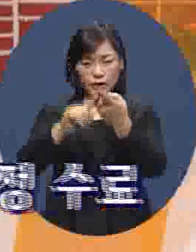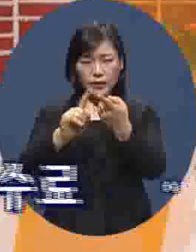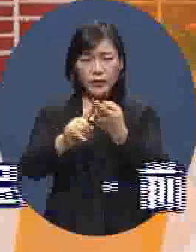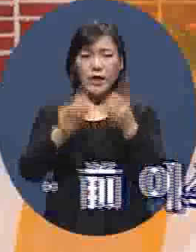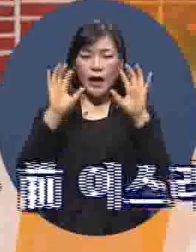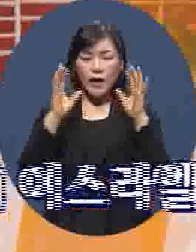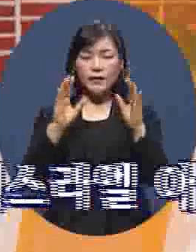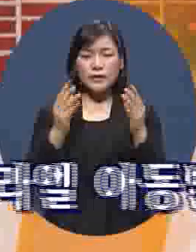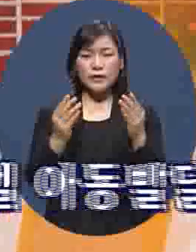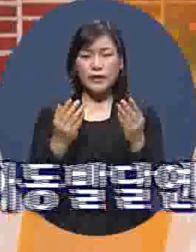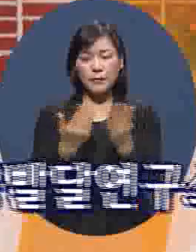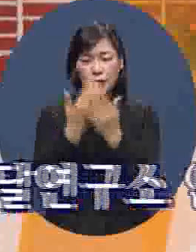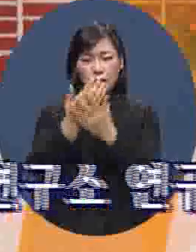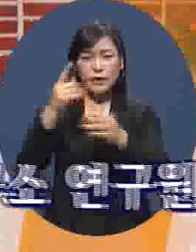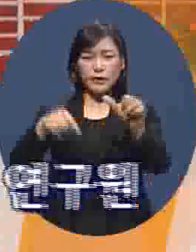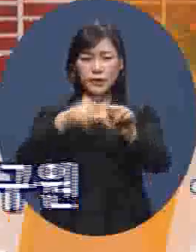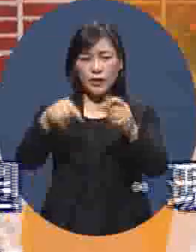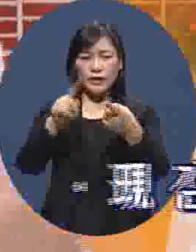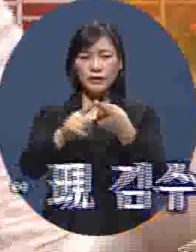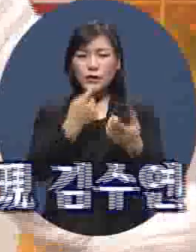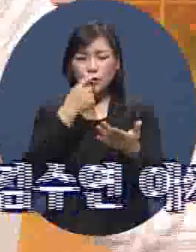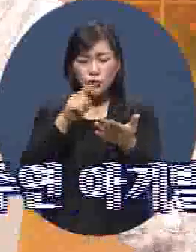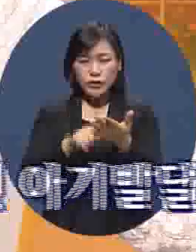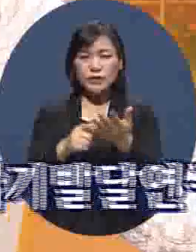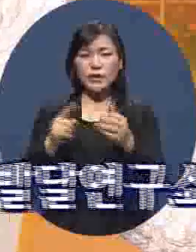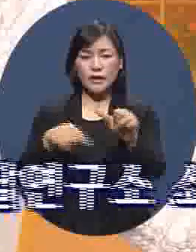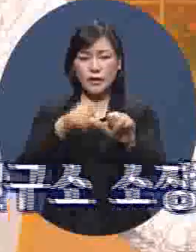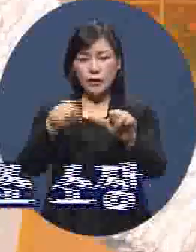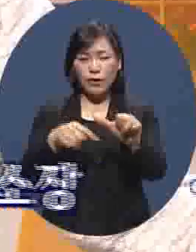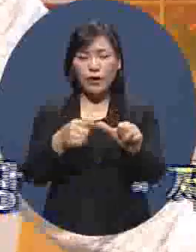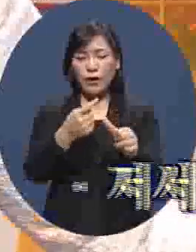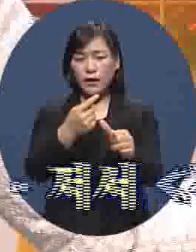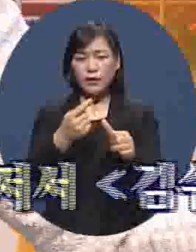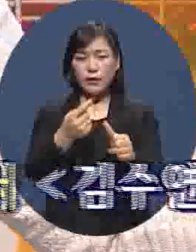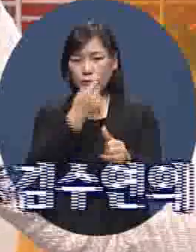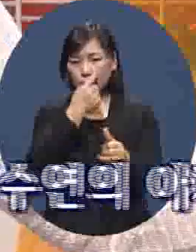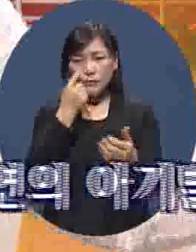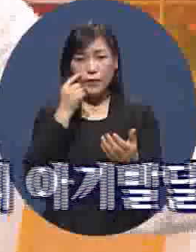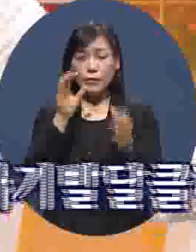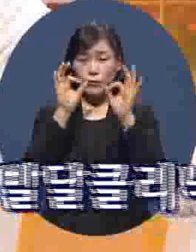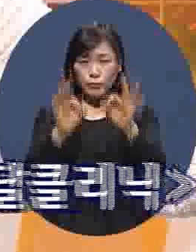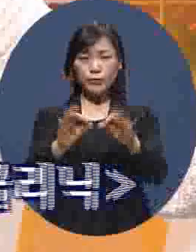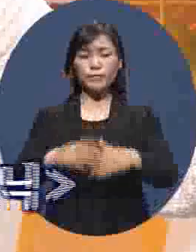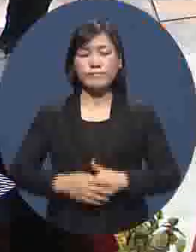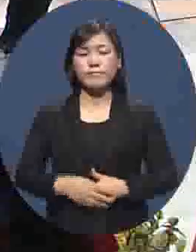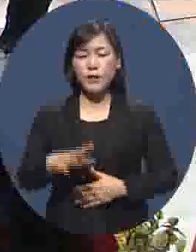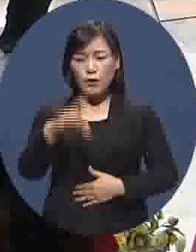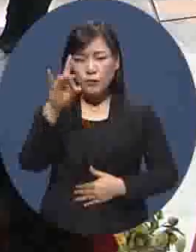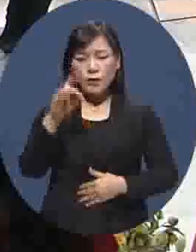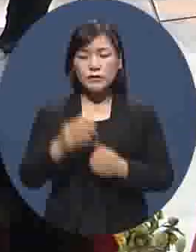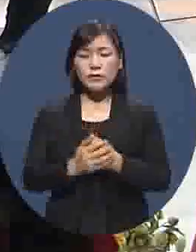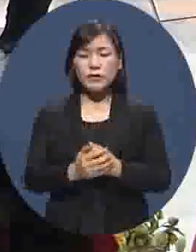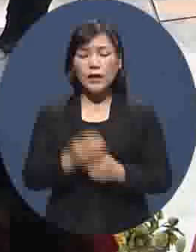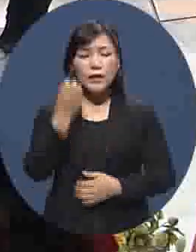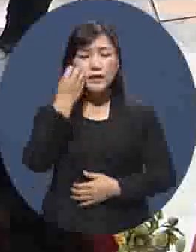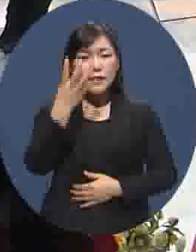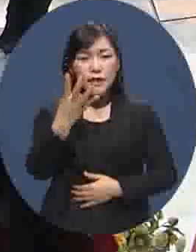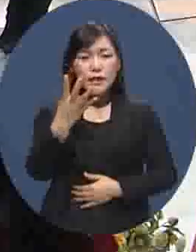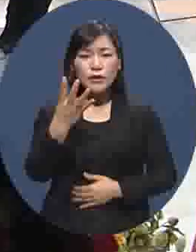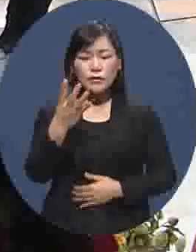아이의 발달 상황을 체크하기가 굉장히 쉽죠. 12개월 이전에는. 그래서 차트를 잠깐 보시면은 이제 여기서 4개월이라고